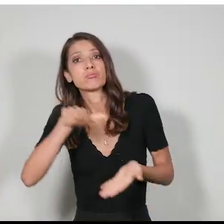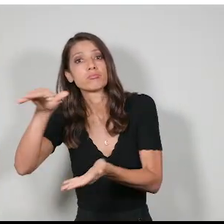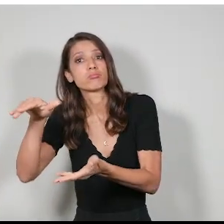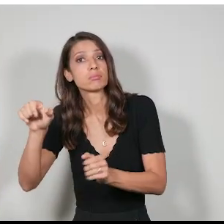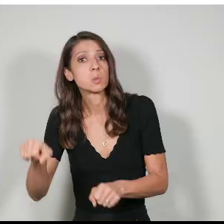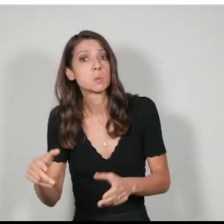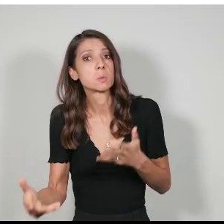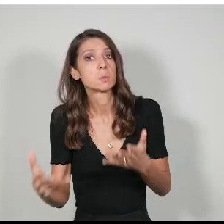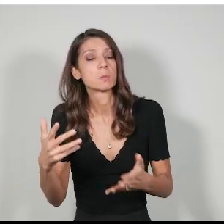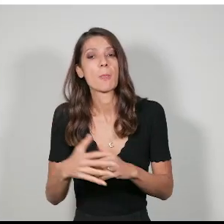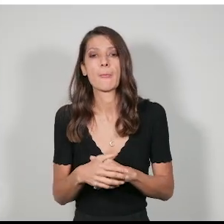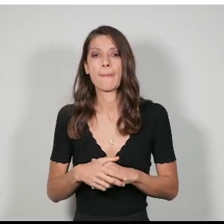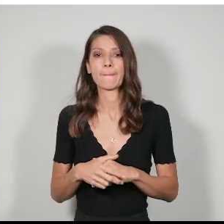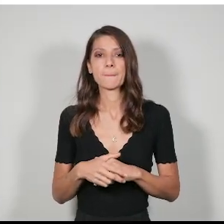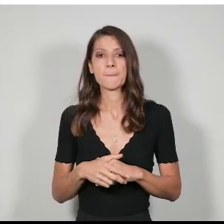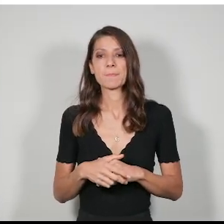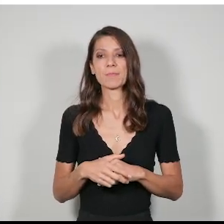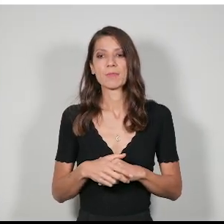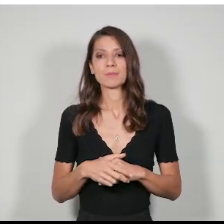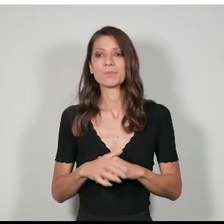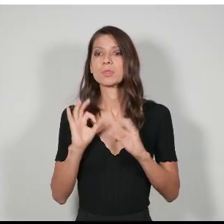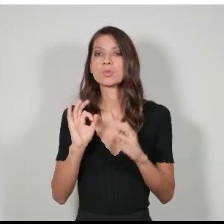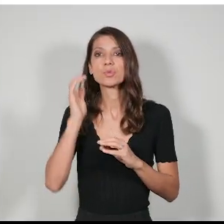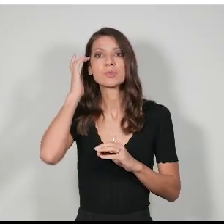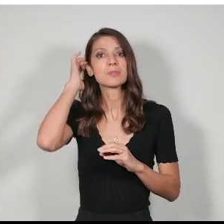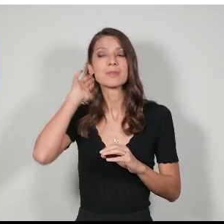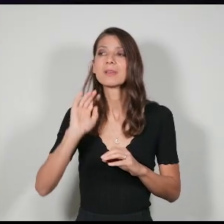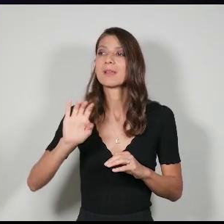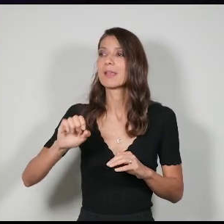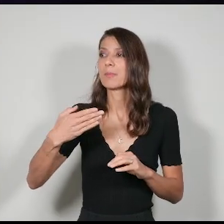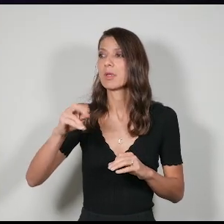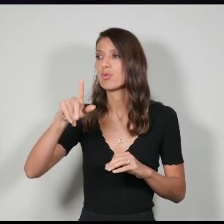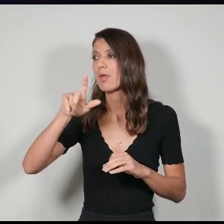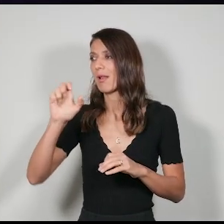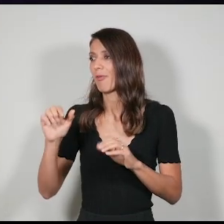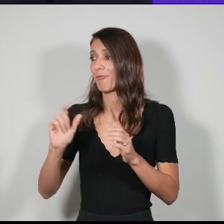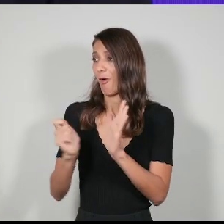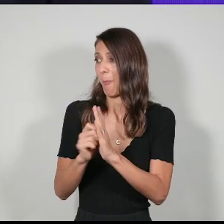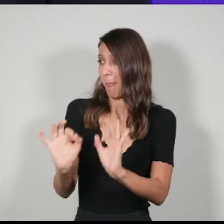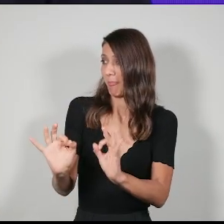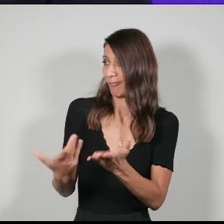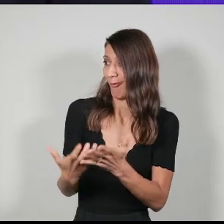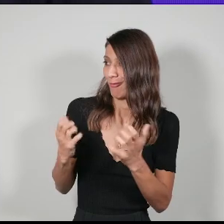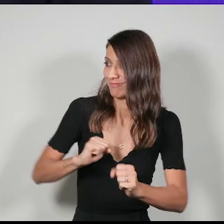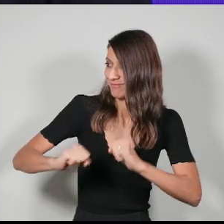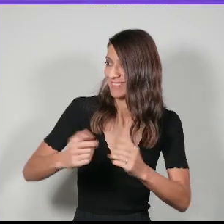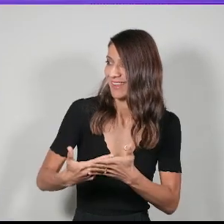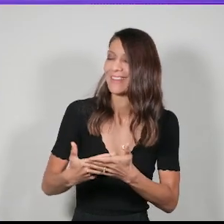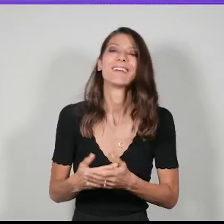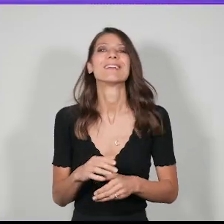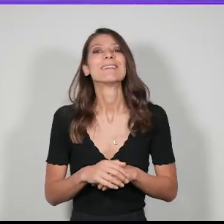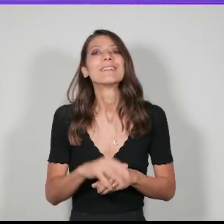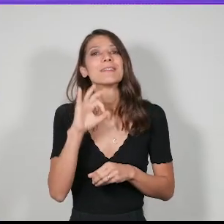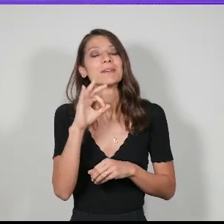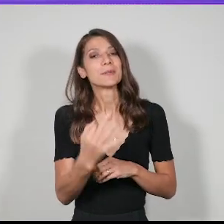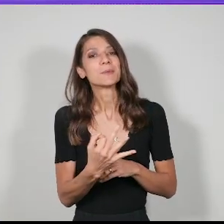Alors, moi je pense que... Et d'ailleurs Emmanuel en forme dans ce cas-là. Je pense que dans le champ de la